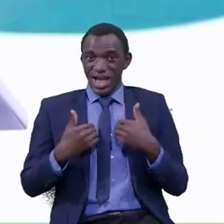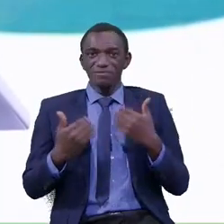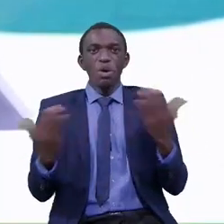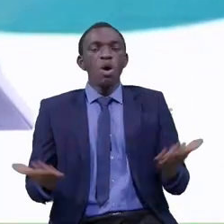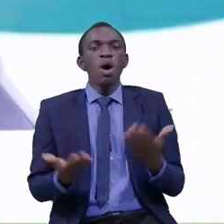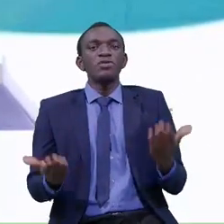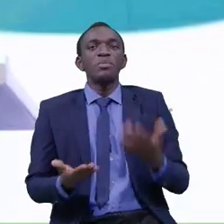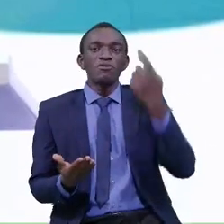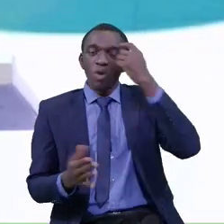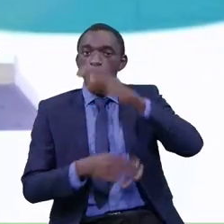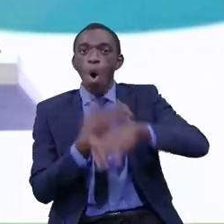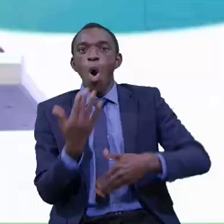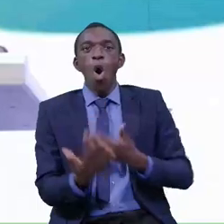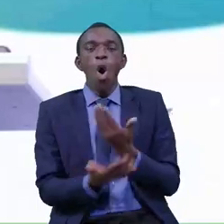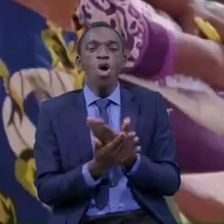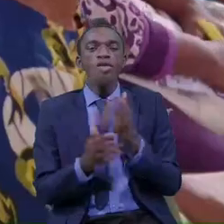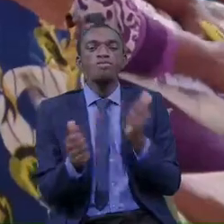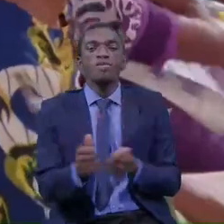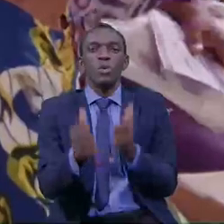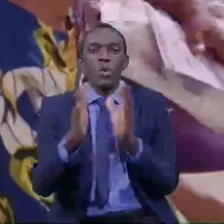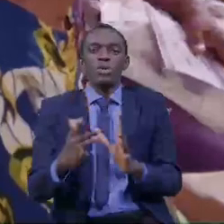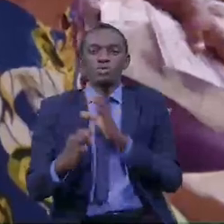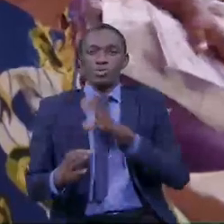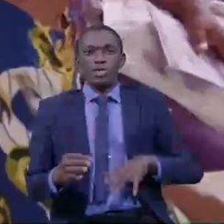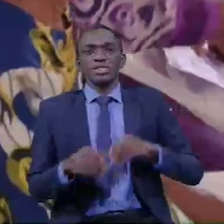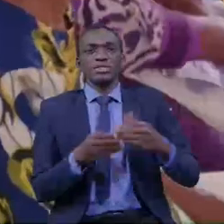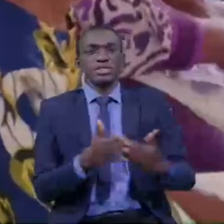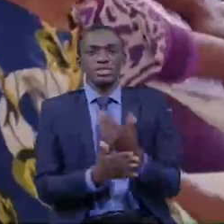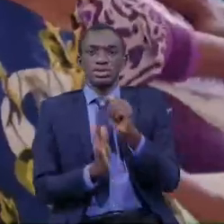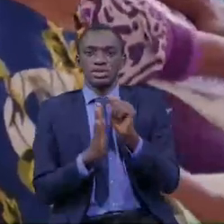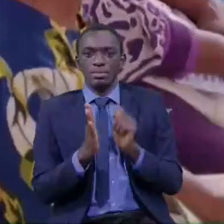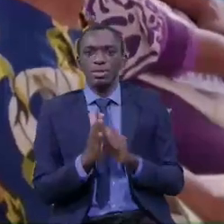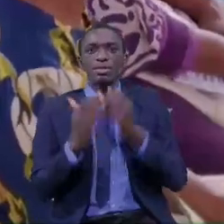Testament. Et Dieu merci, c'est disponible pour toi.